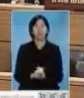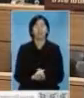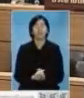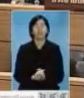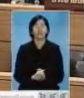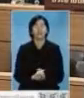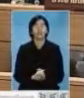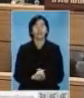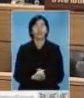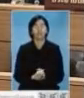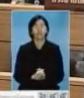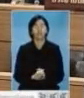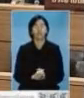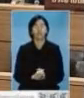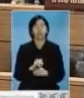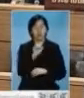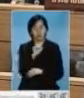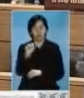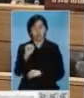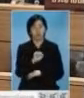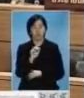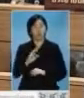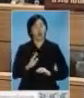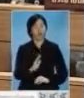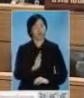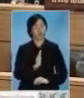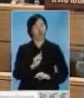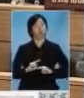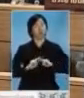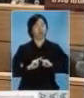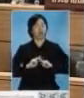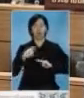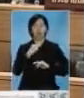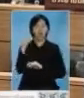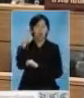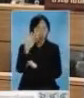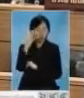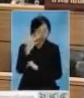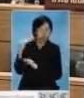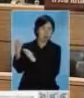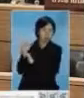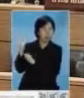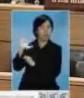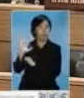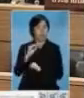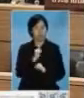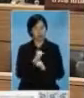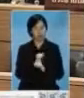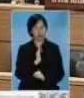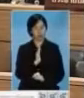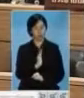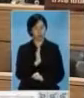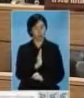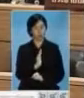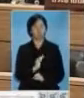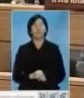ในความผูกมัดแห่งอานัตมอบหมายหรือความครอบงำใดๆและต้องปฏิบัติหน้าที่ด้วยความซื่อสัตย์สุจ